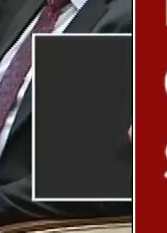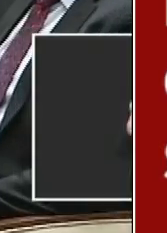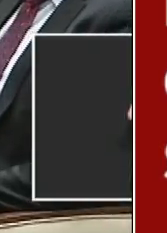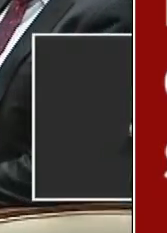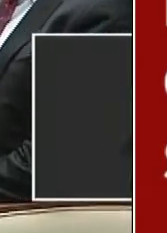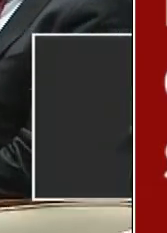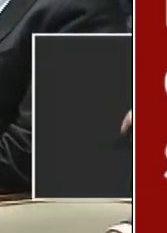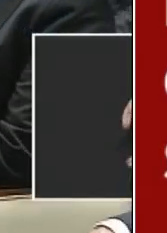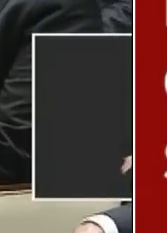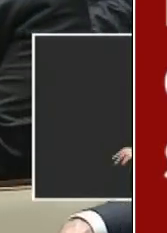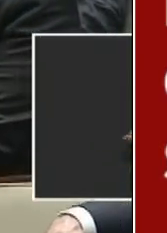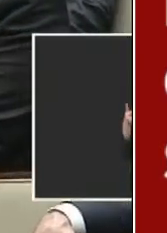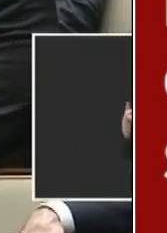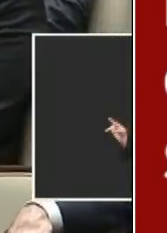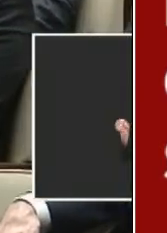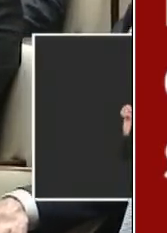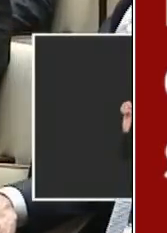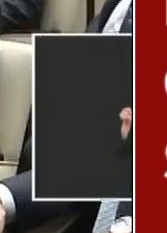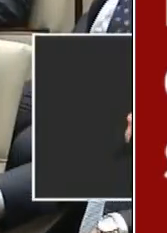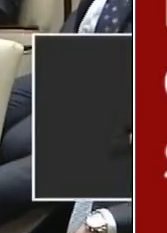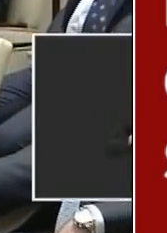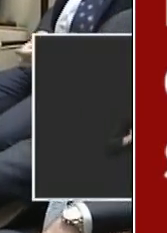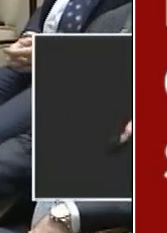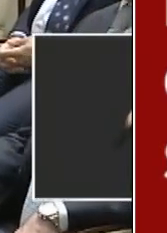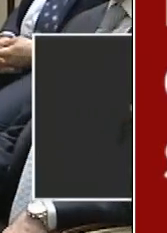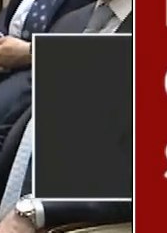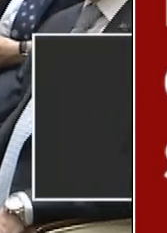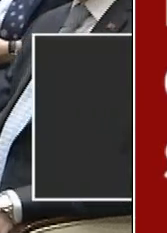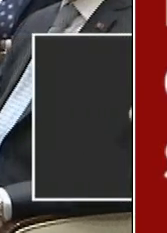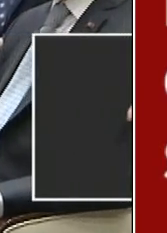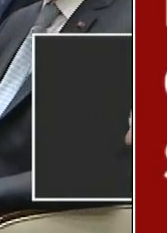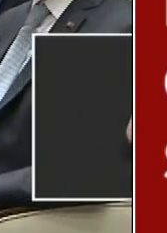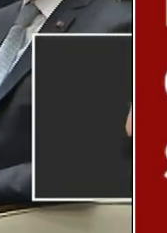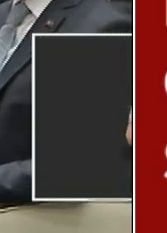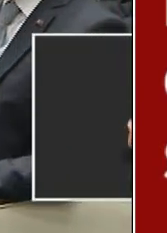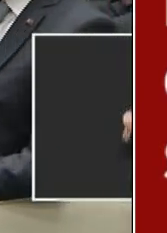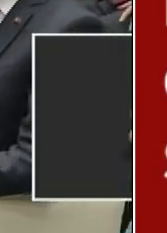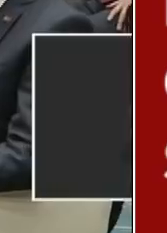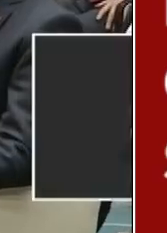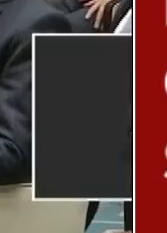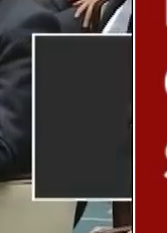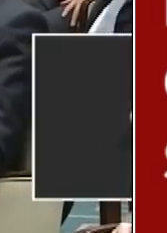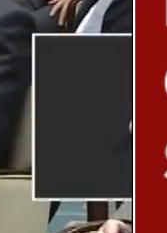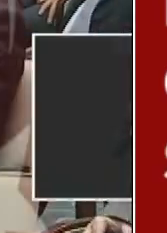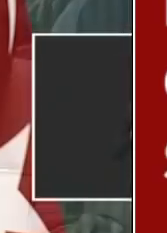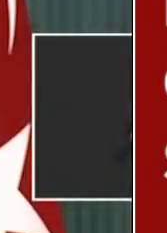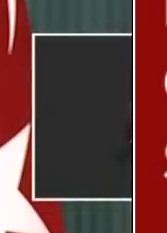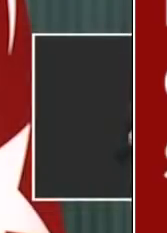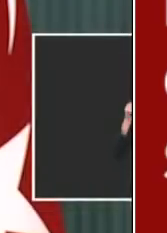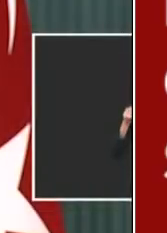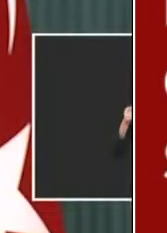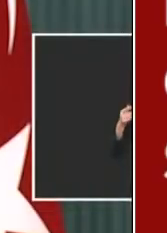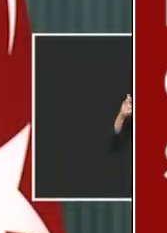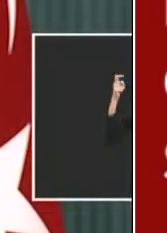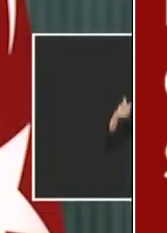etabını hizmete açtığımız tamamı 500 milyon doları bulacak çinko izabe tesisi